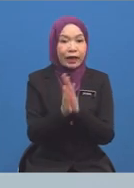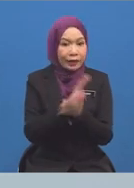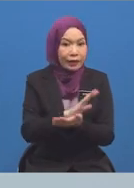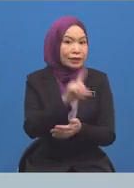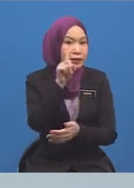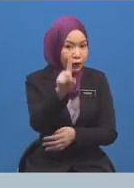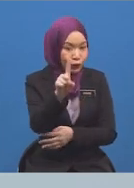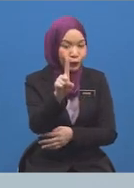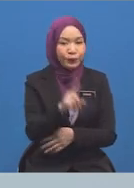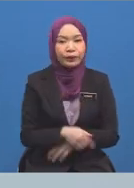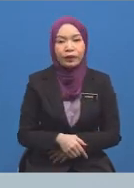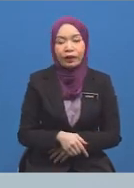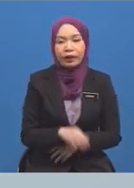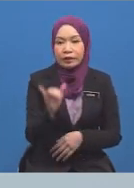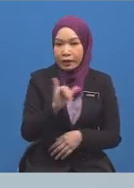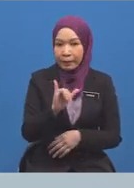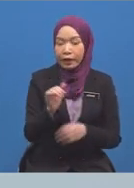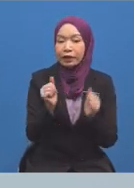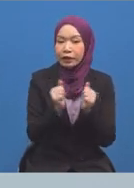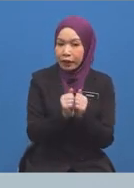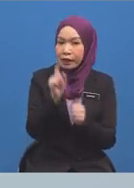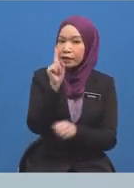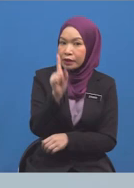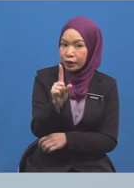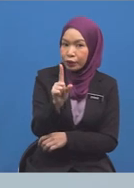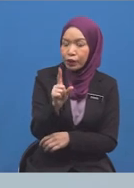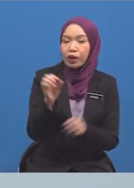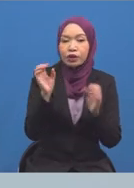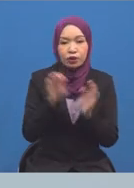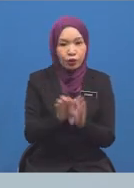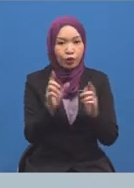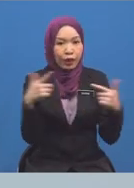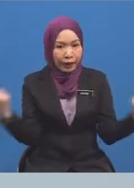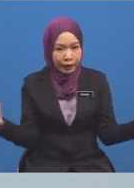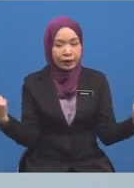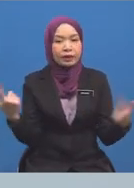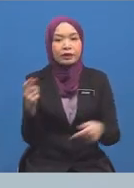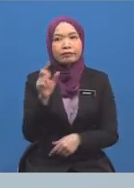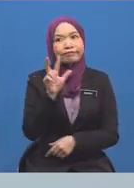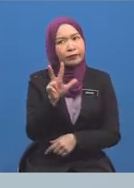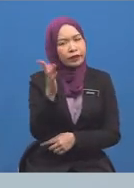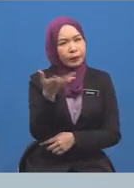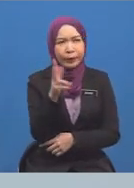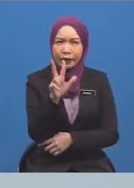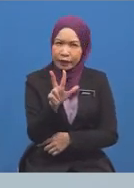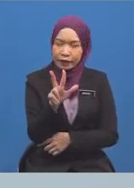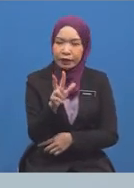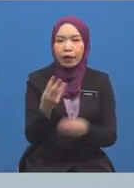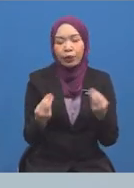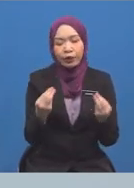lain 22 33 44 eh tak